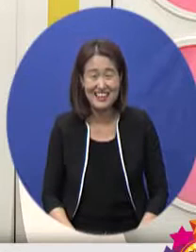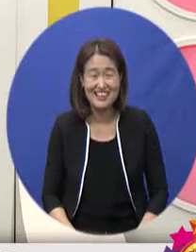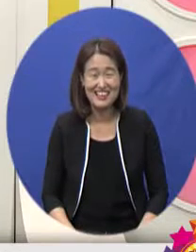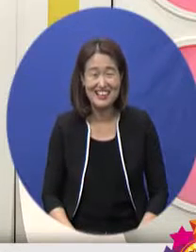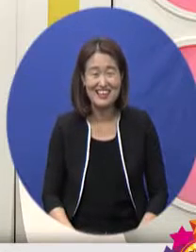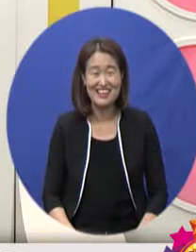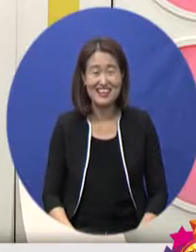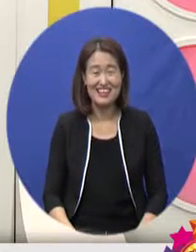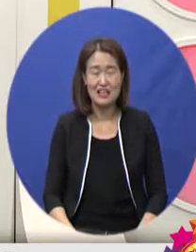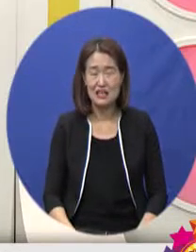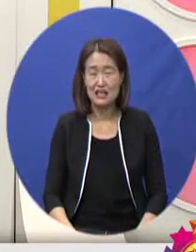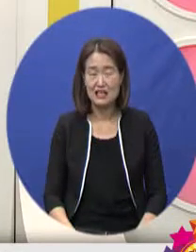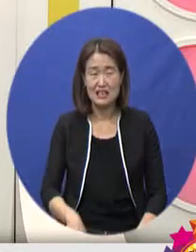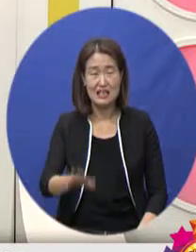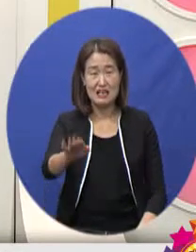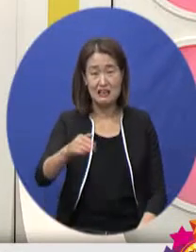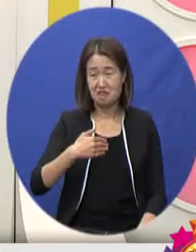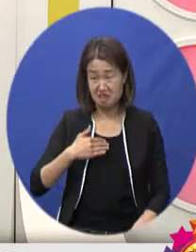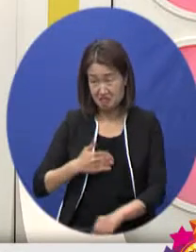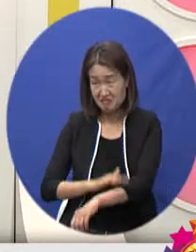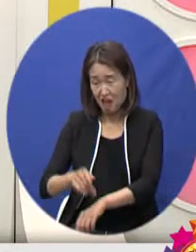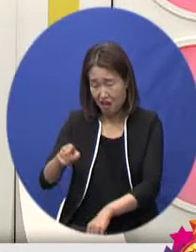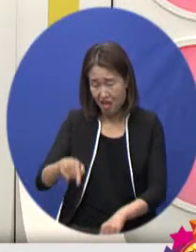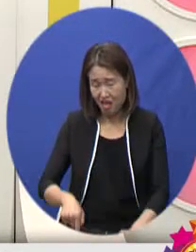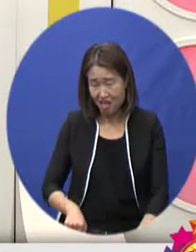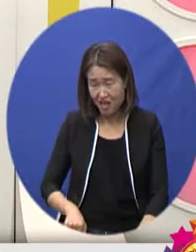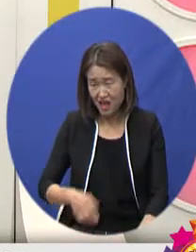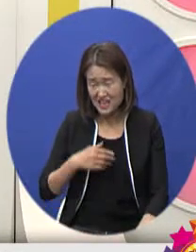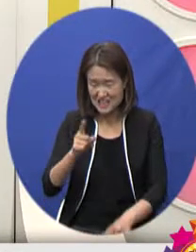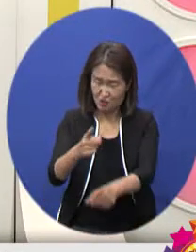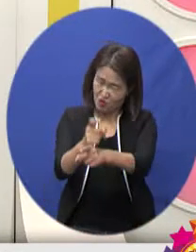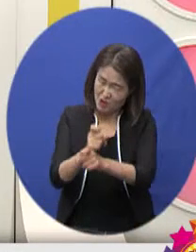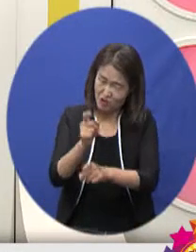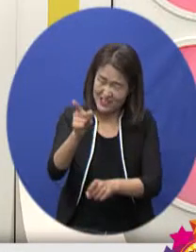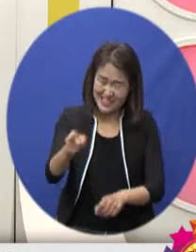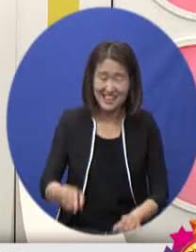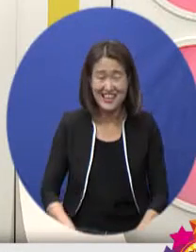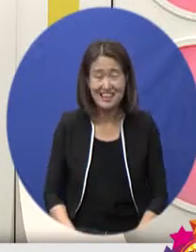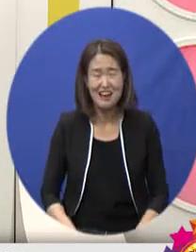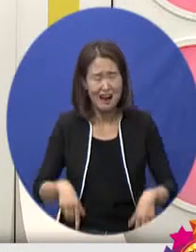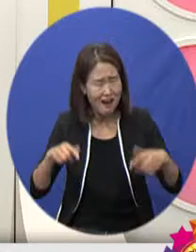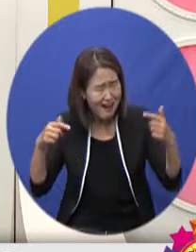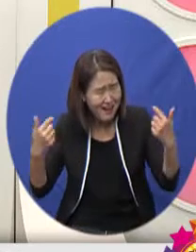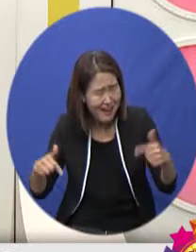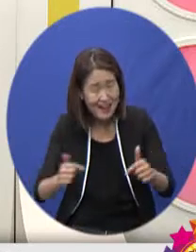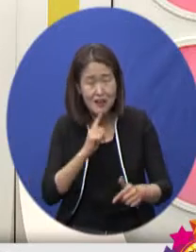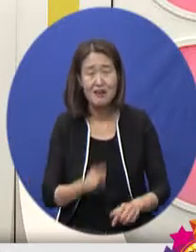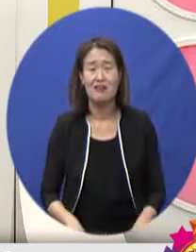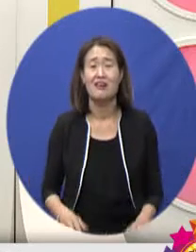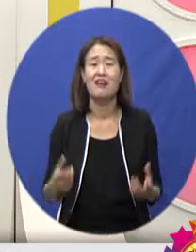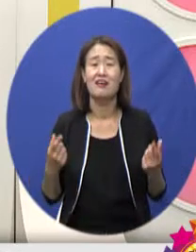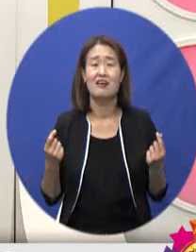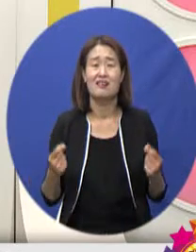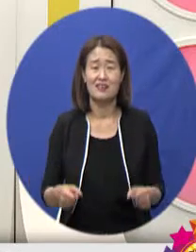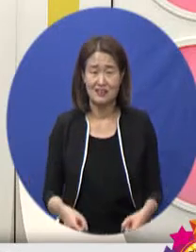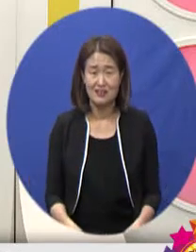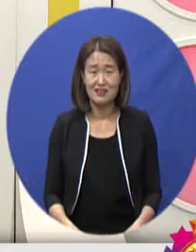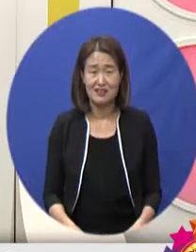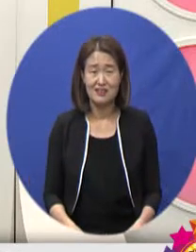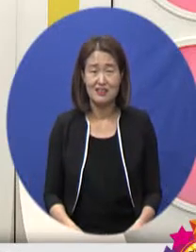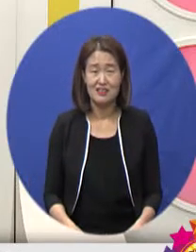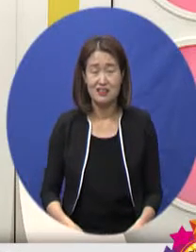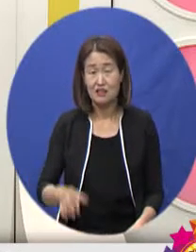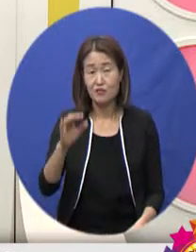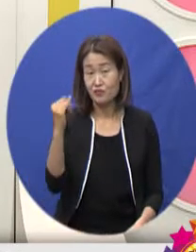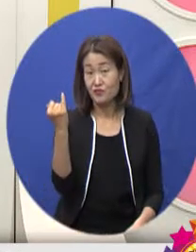아, 그럼 그러시군요. 잘하라고 그러면서 이 왼수야 이제 그 그래. 맞아. 네. 이게 그